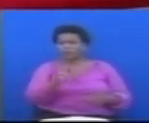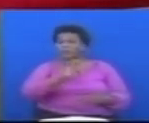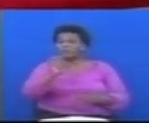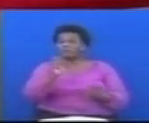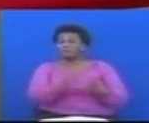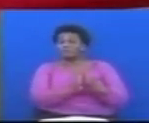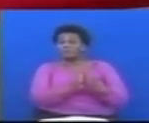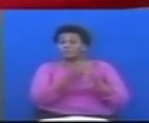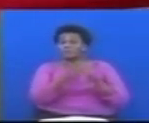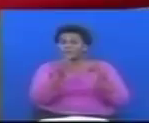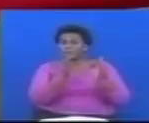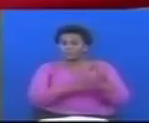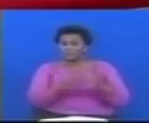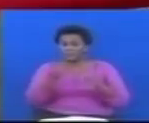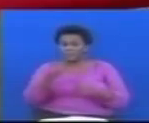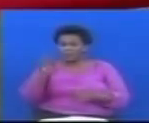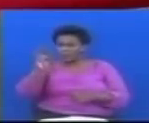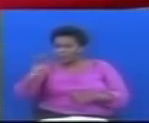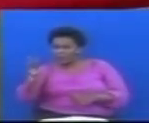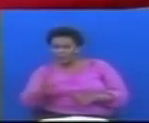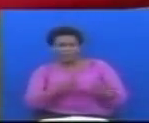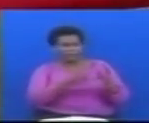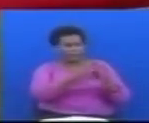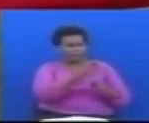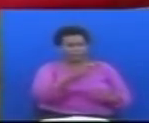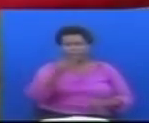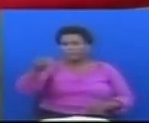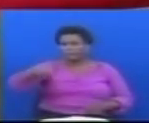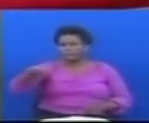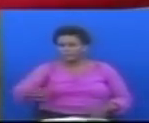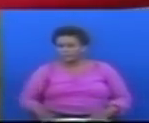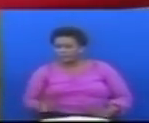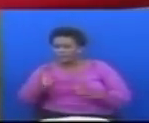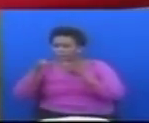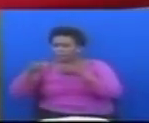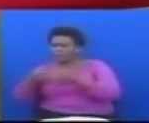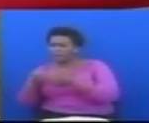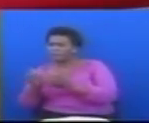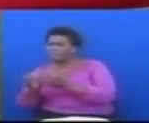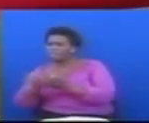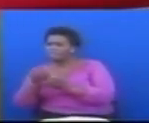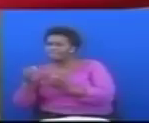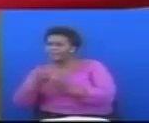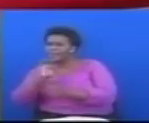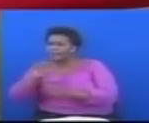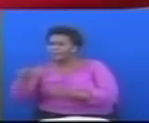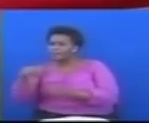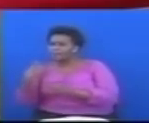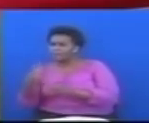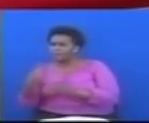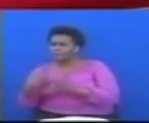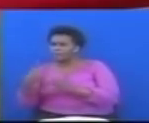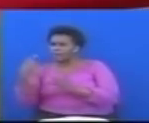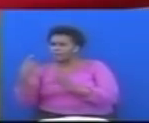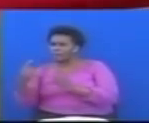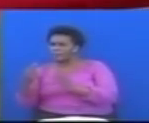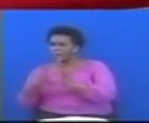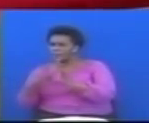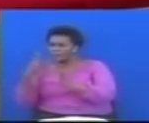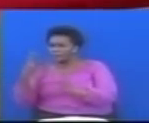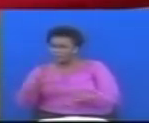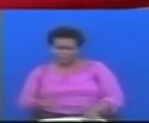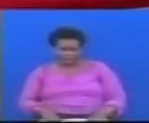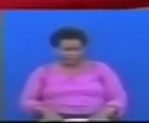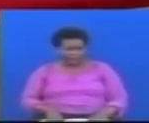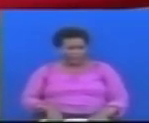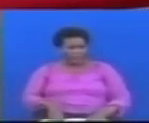10988 katika ngazi za halmashauri, kata na vijiji, kuanzishwa kwa vikundi vya malezi 1184 na kuwezesha